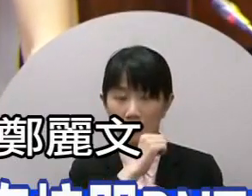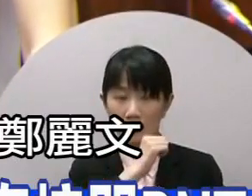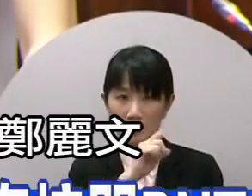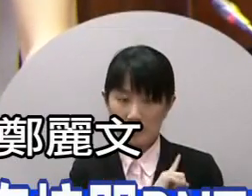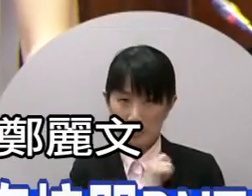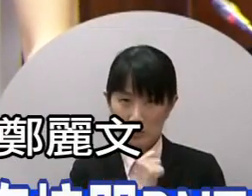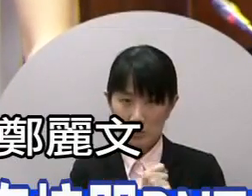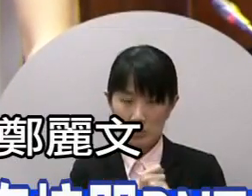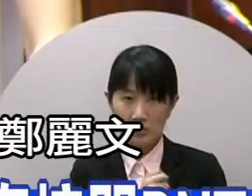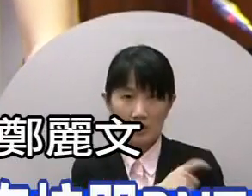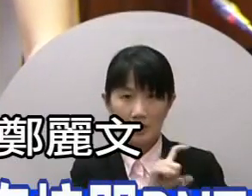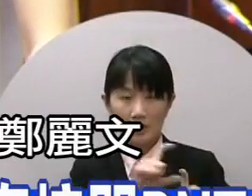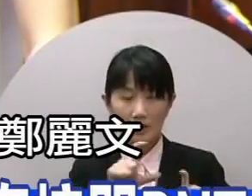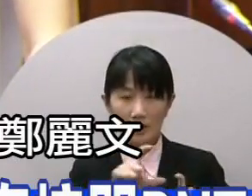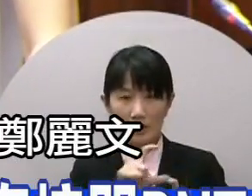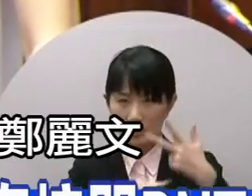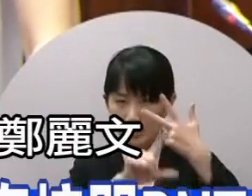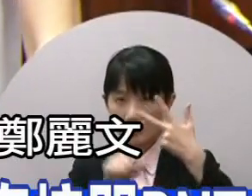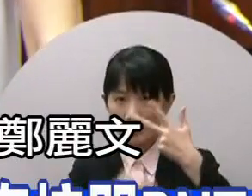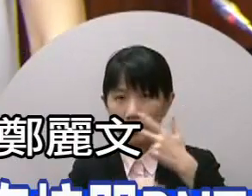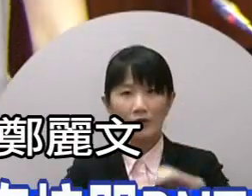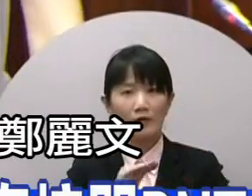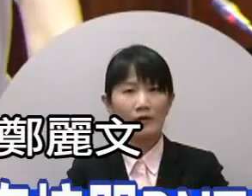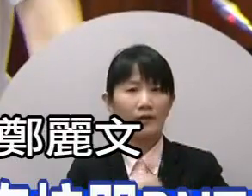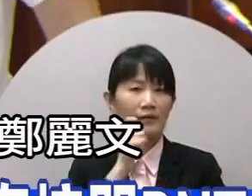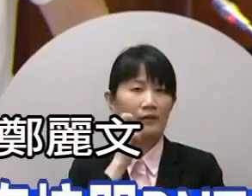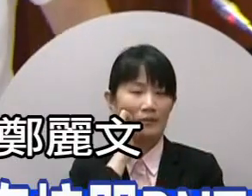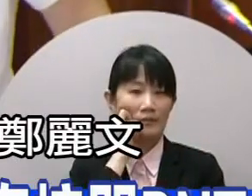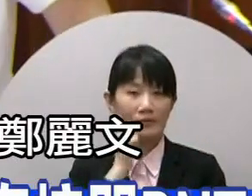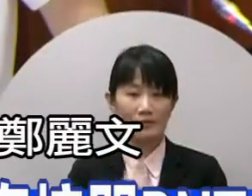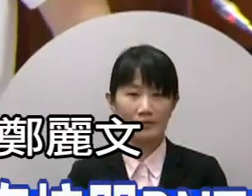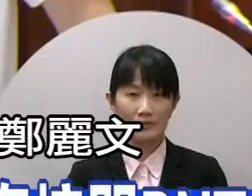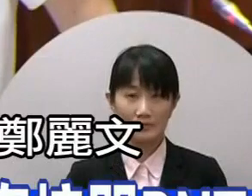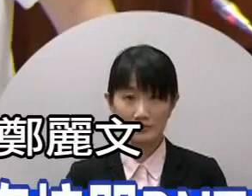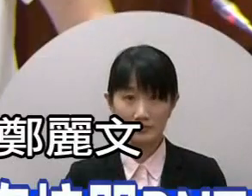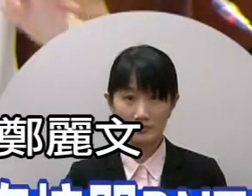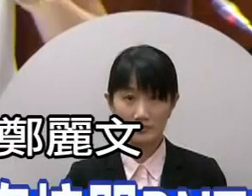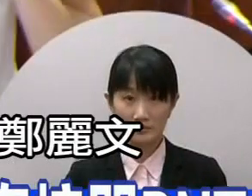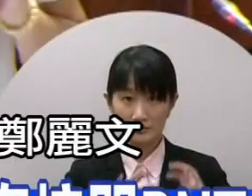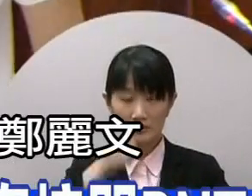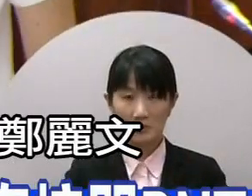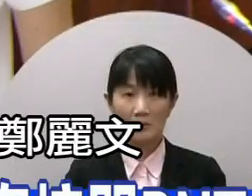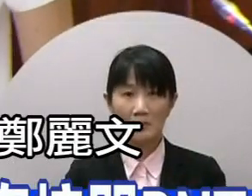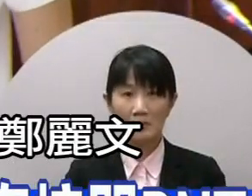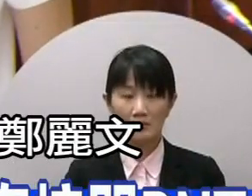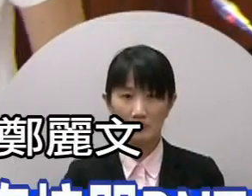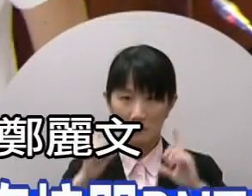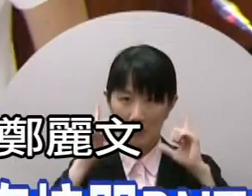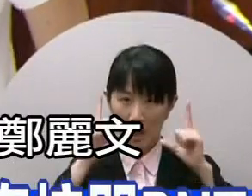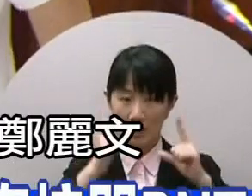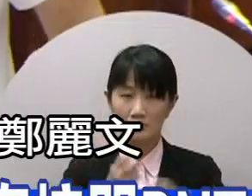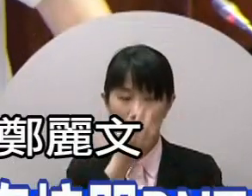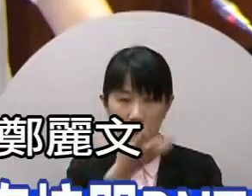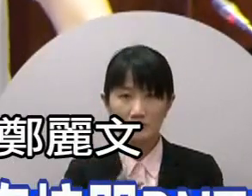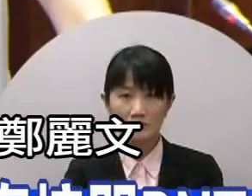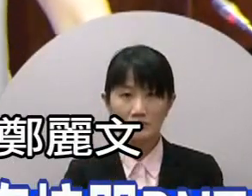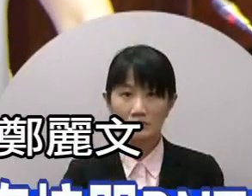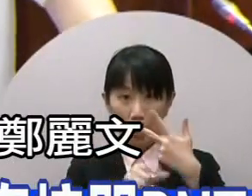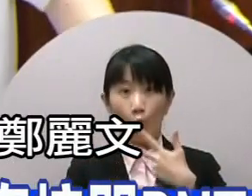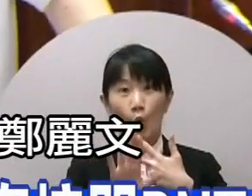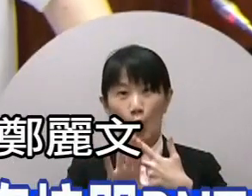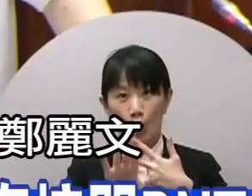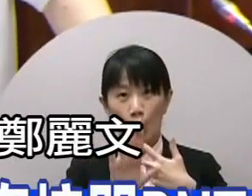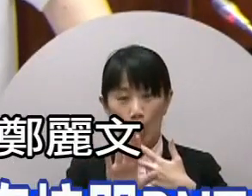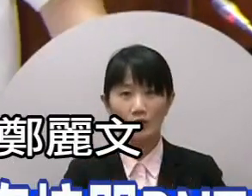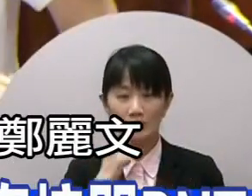对不可能做出来，然后我们的总统却一直告诉我们说七月就有国产疫